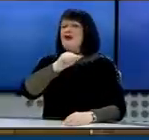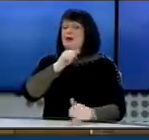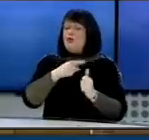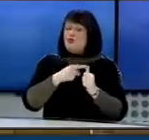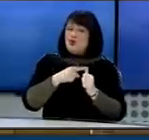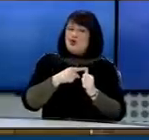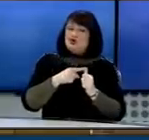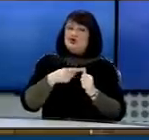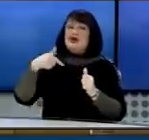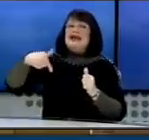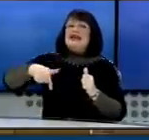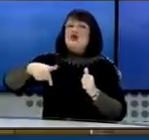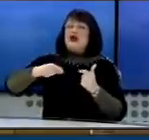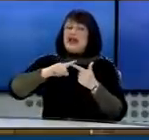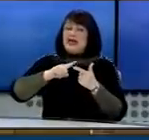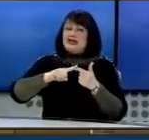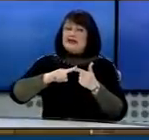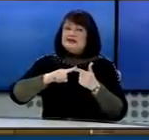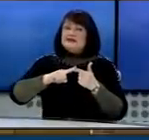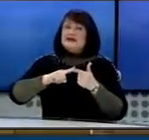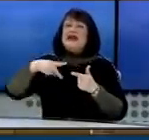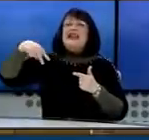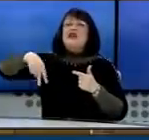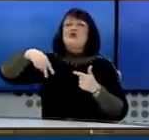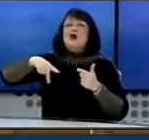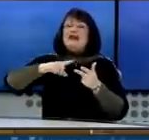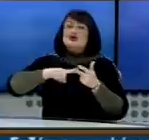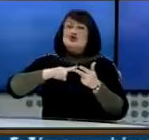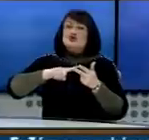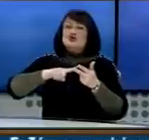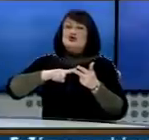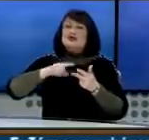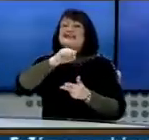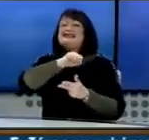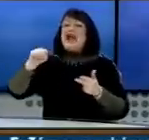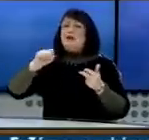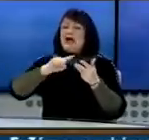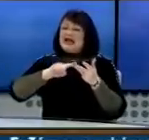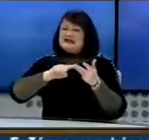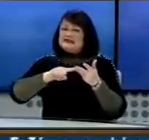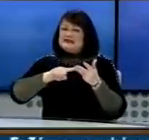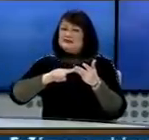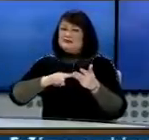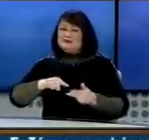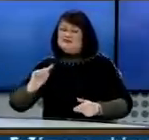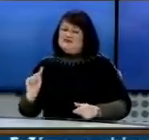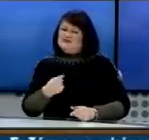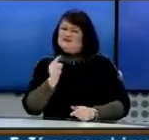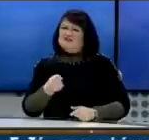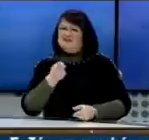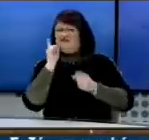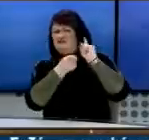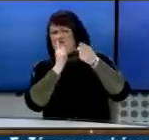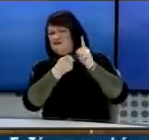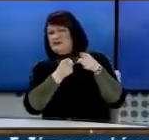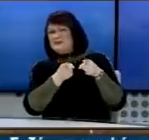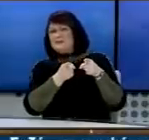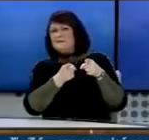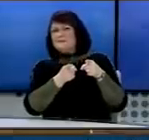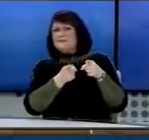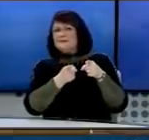Αβραμόπουλος, Γεωργιάδης, Λικουρέτζος και Σαλμάς στοχοποιήθηκαν στο